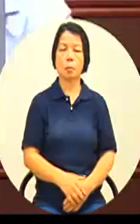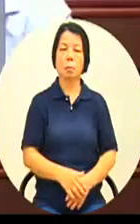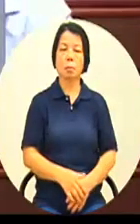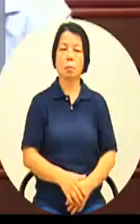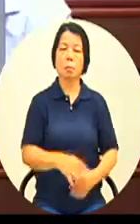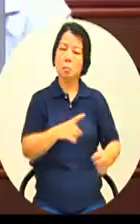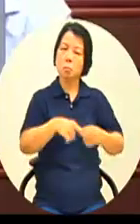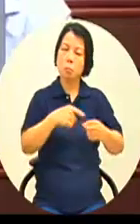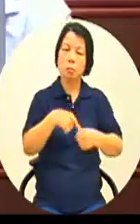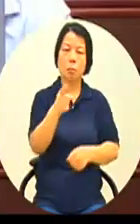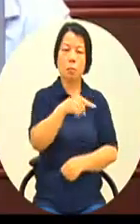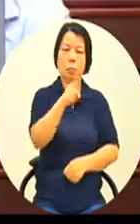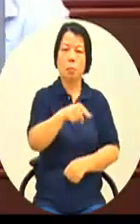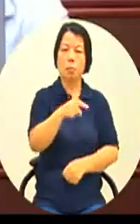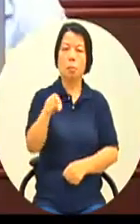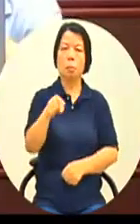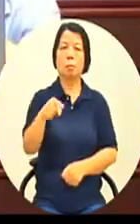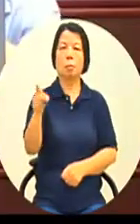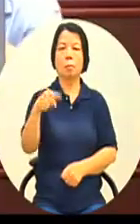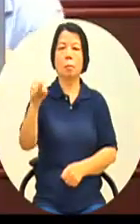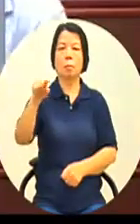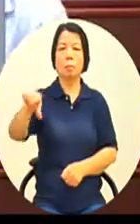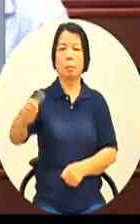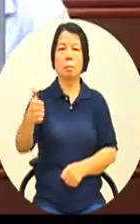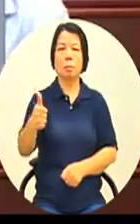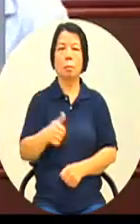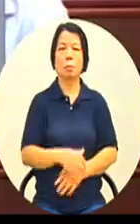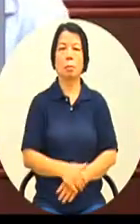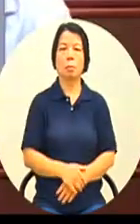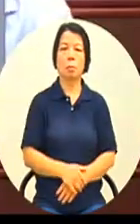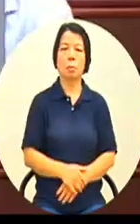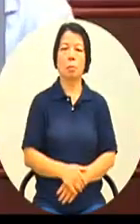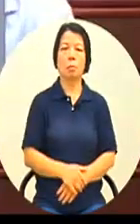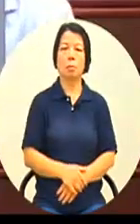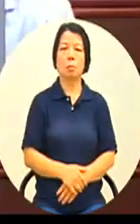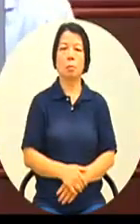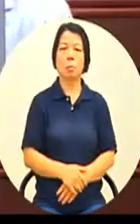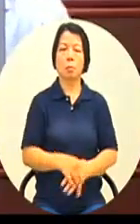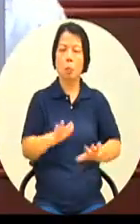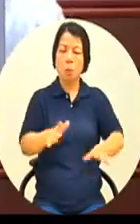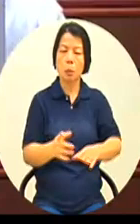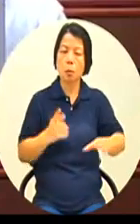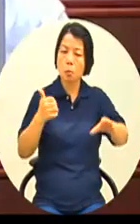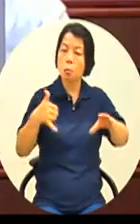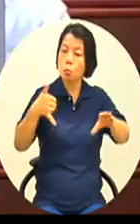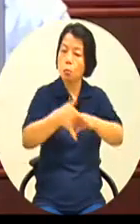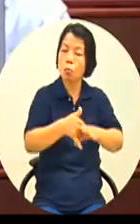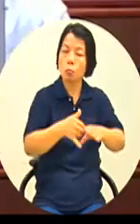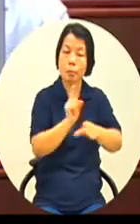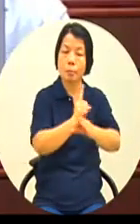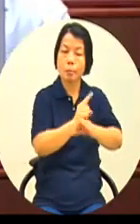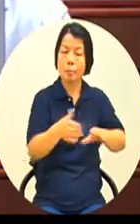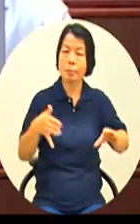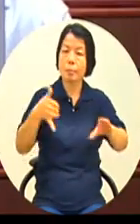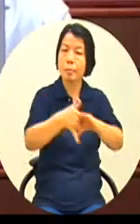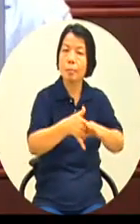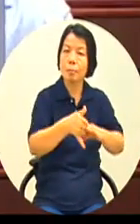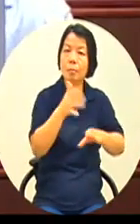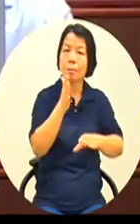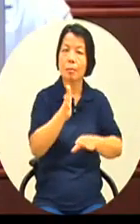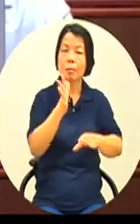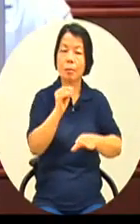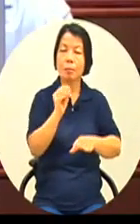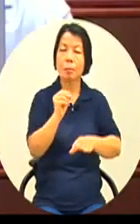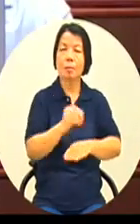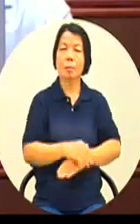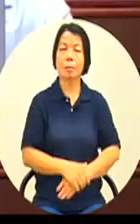块中间。 无可能的代志啦，安尼你无坐啦，你敢捌坐到计程车？你唔捌坐到嘛？